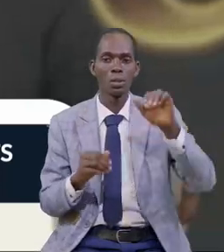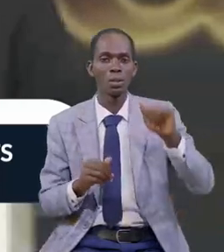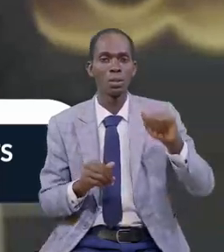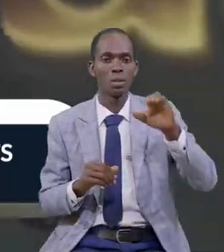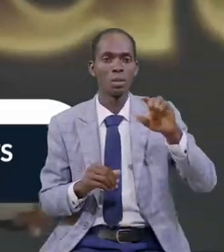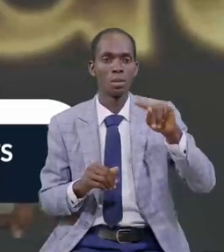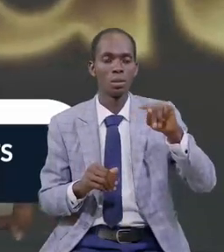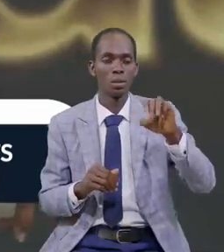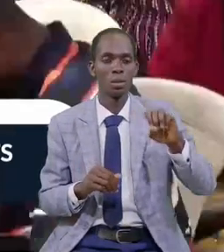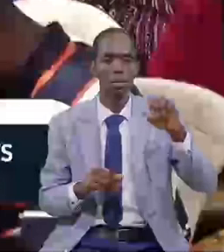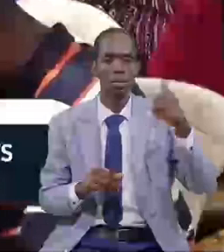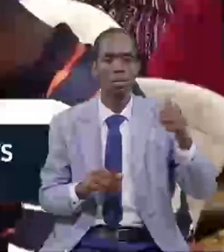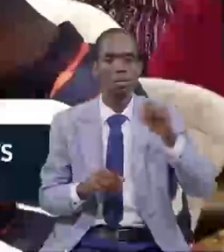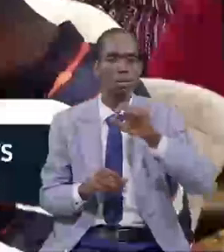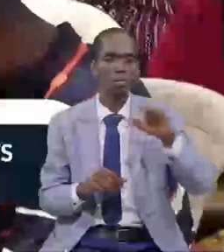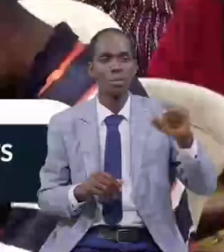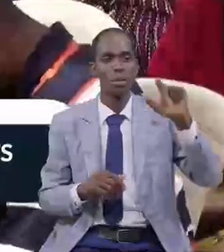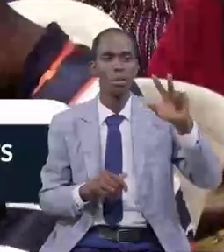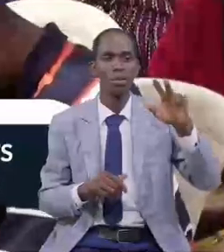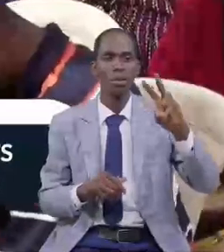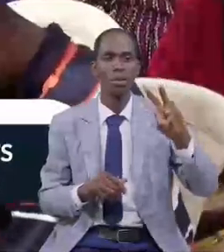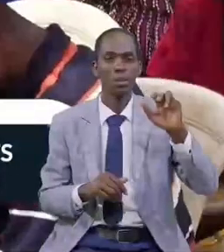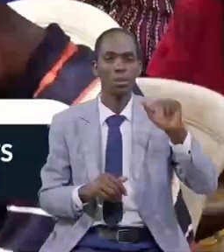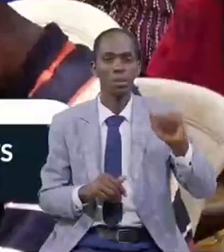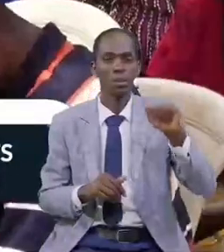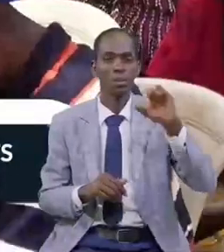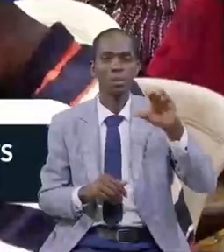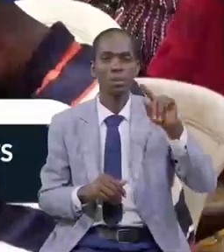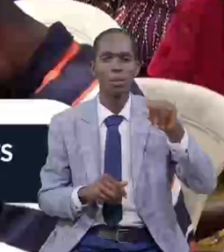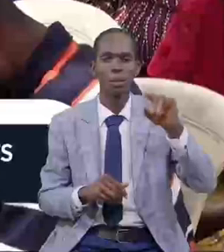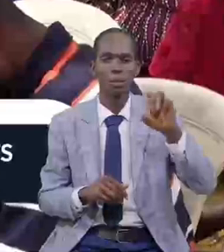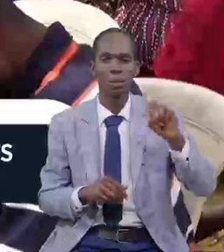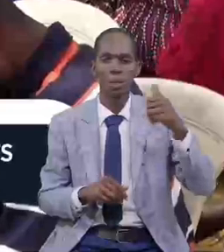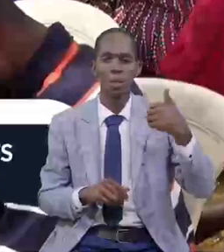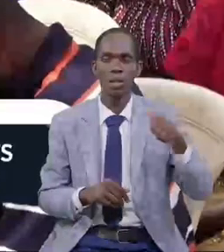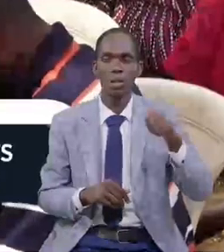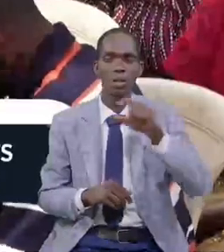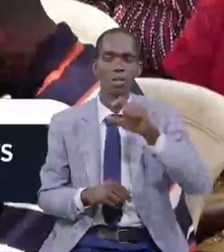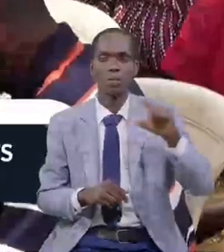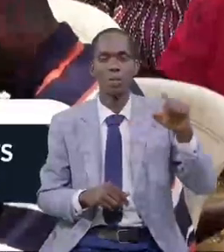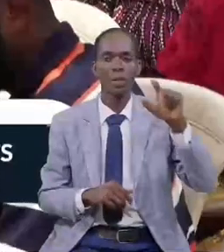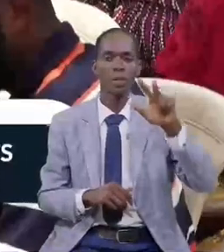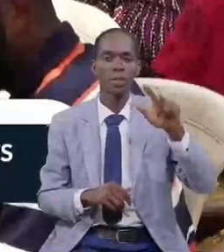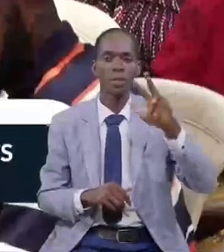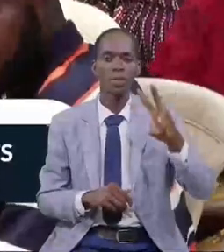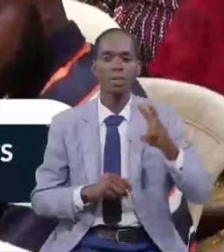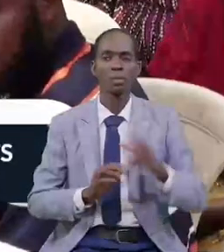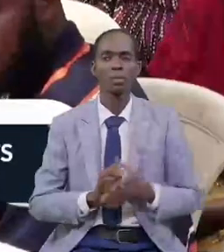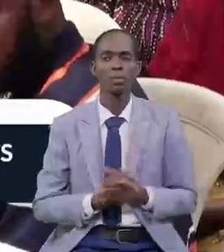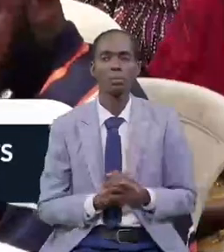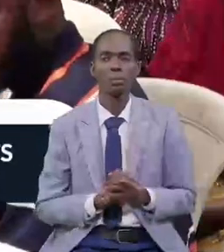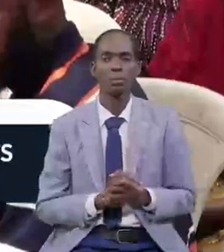10 verset 36 actes chapitre 10 le verset